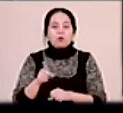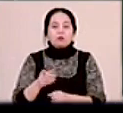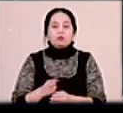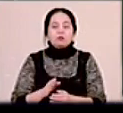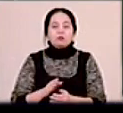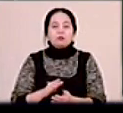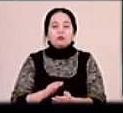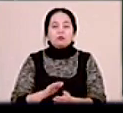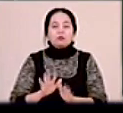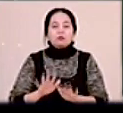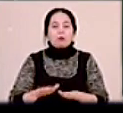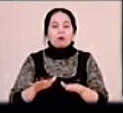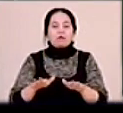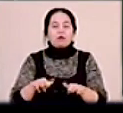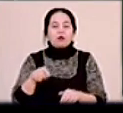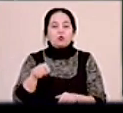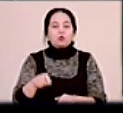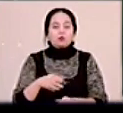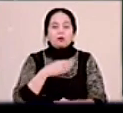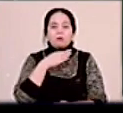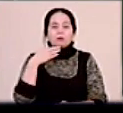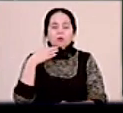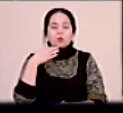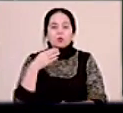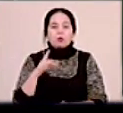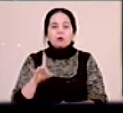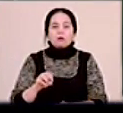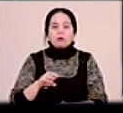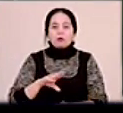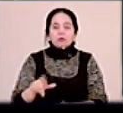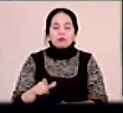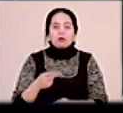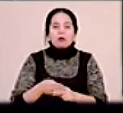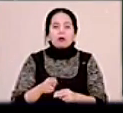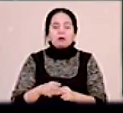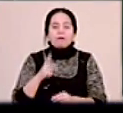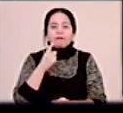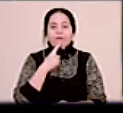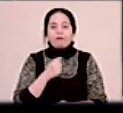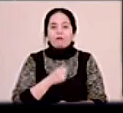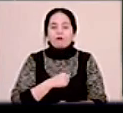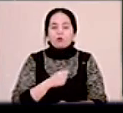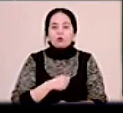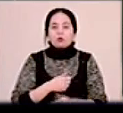туда многочисленную рать. Рать – это войско или армия.